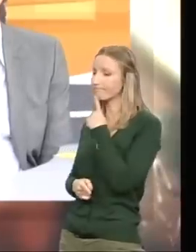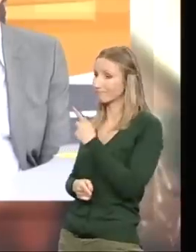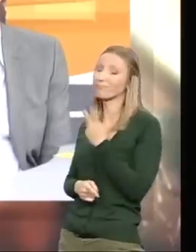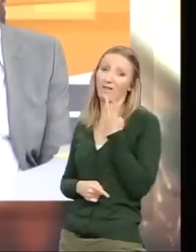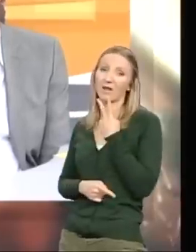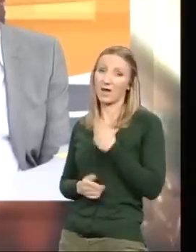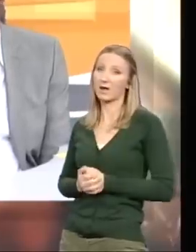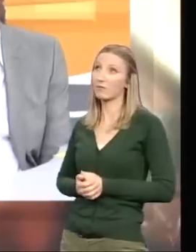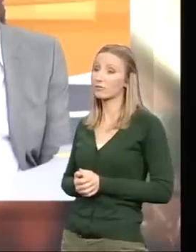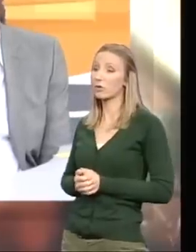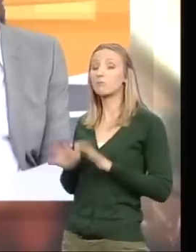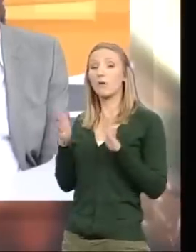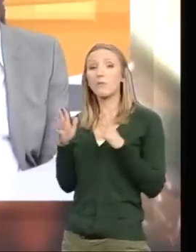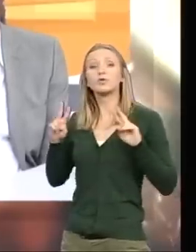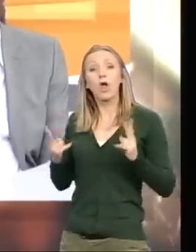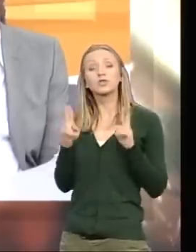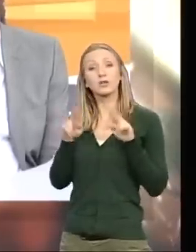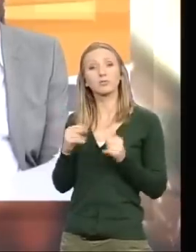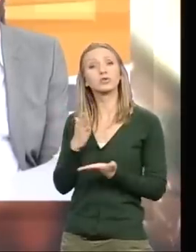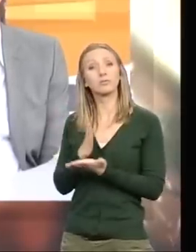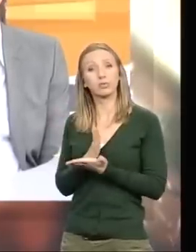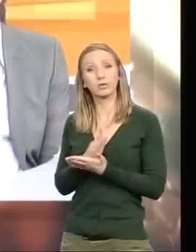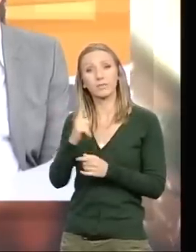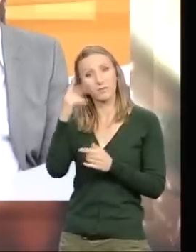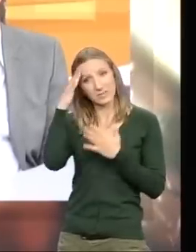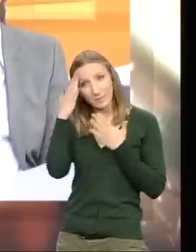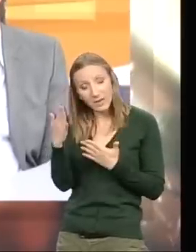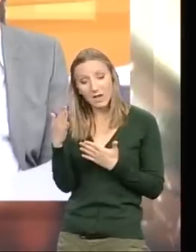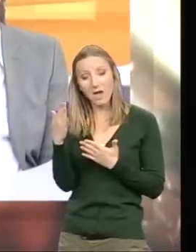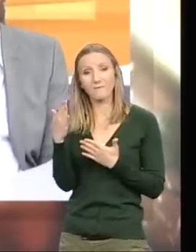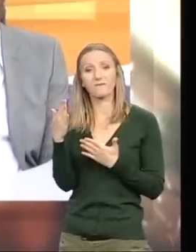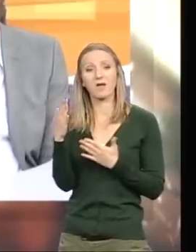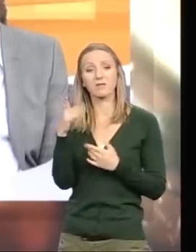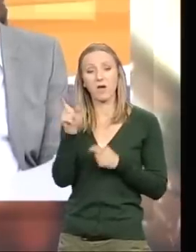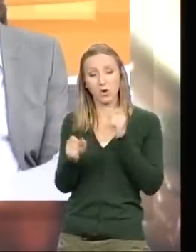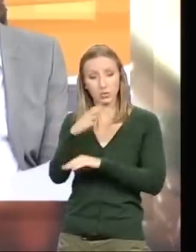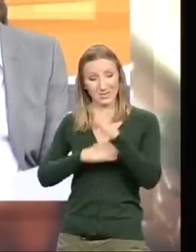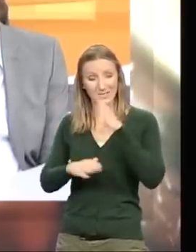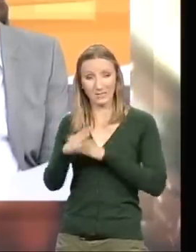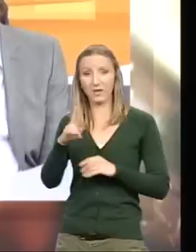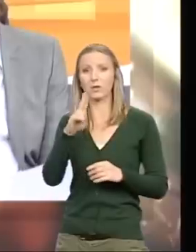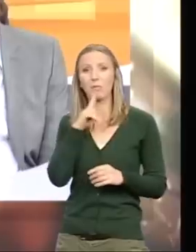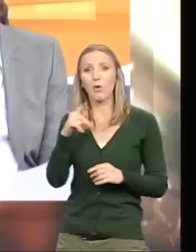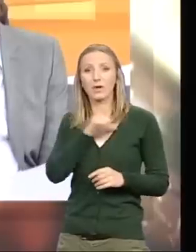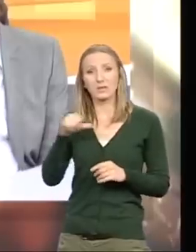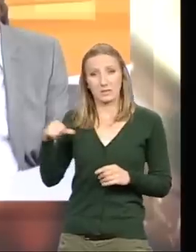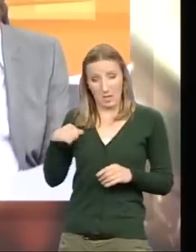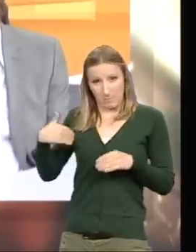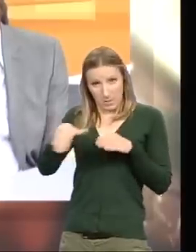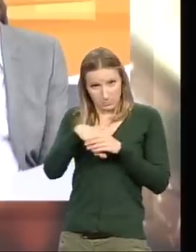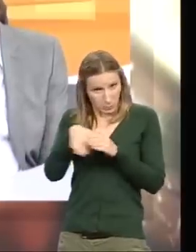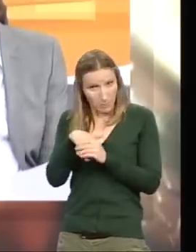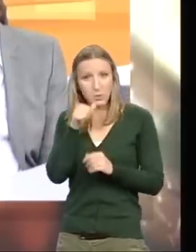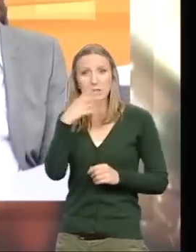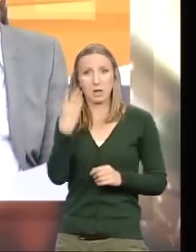negde olakšanje može da bude i prvo zbrinjavanje osoba s realitetom koje privređuju, koje su zaposlene,